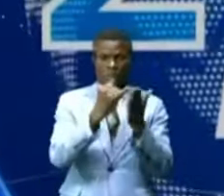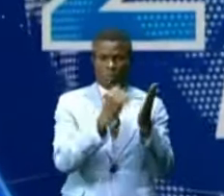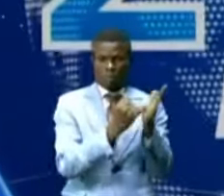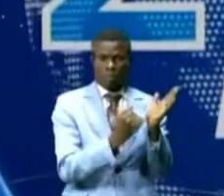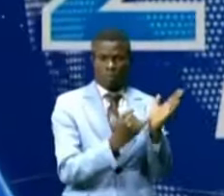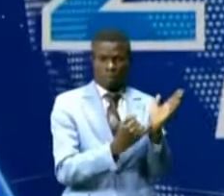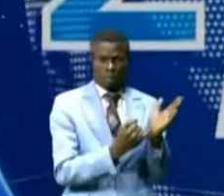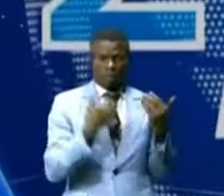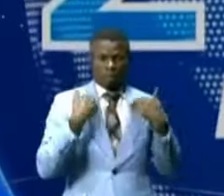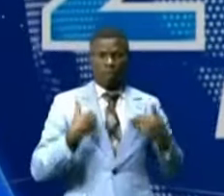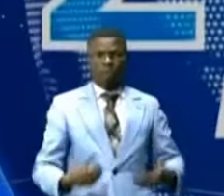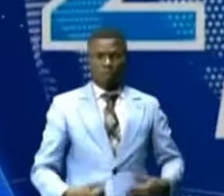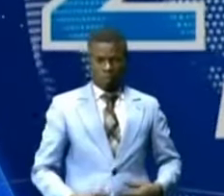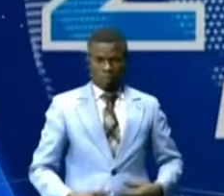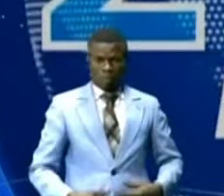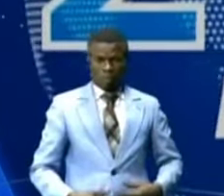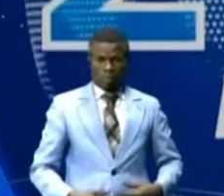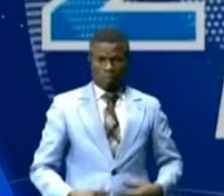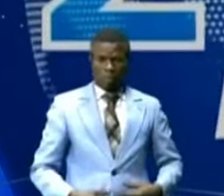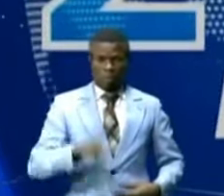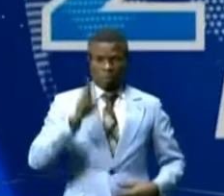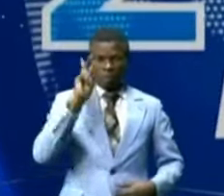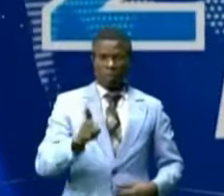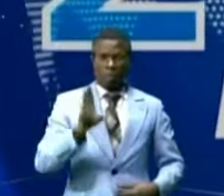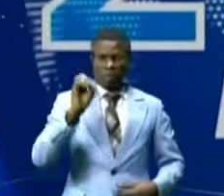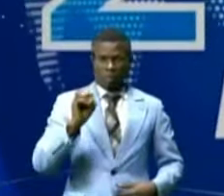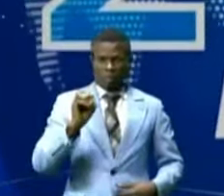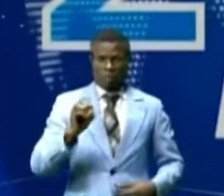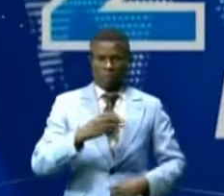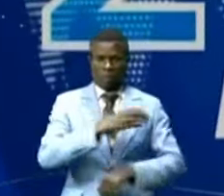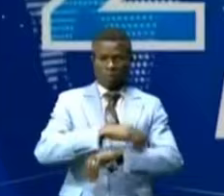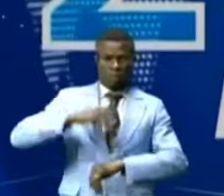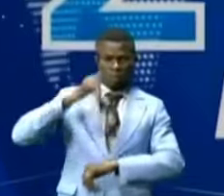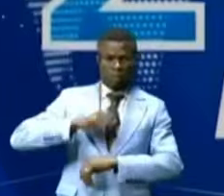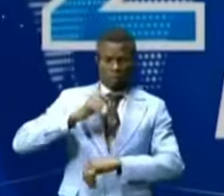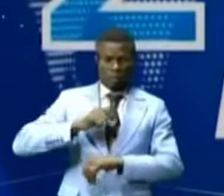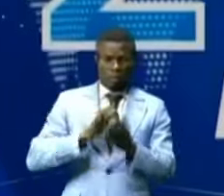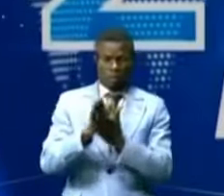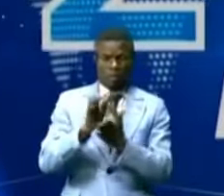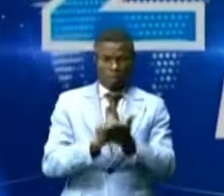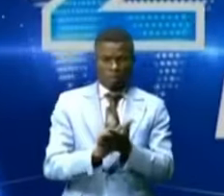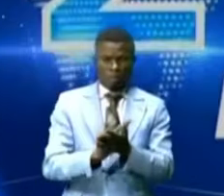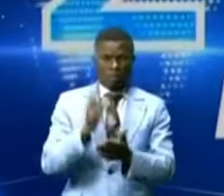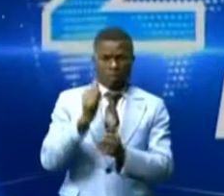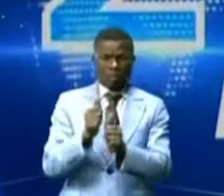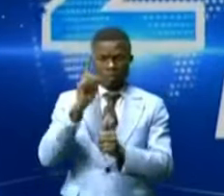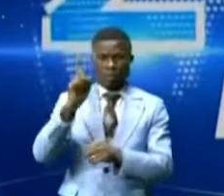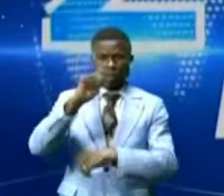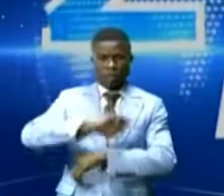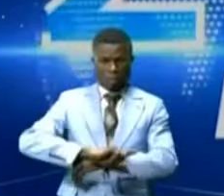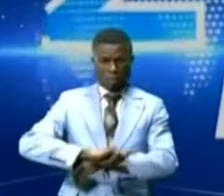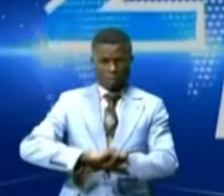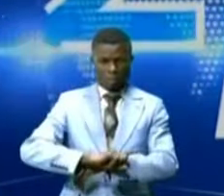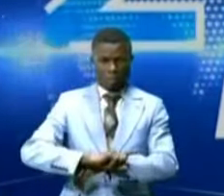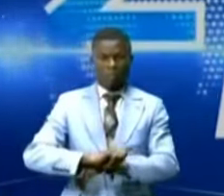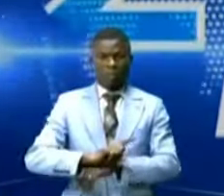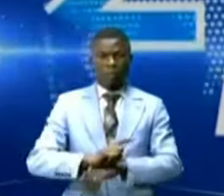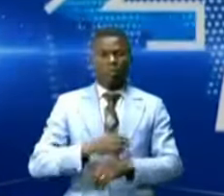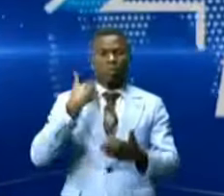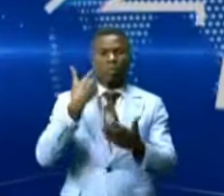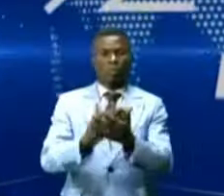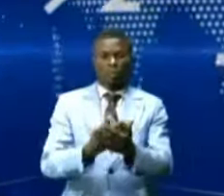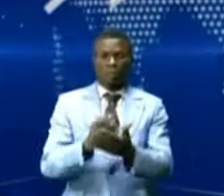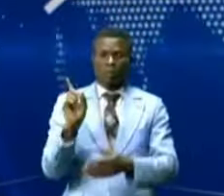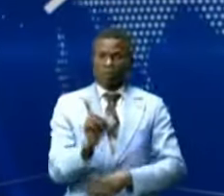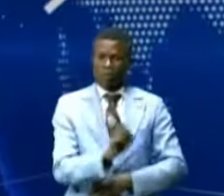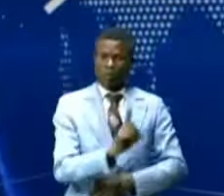Identification physique, 250 magistrats au moins seront concernés par jour, suivant l'ordre d'arrivée